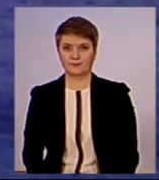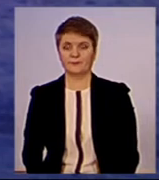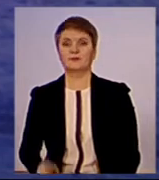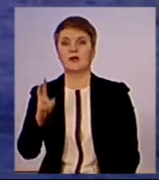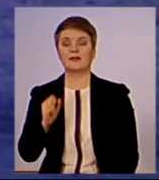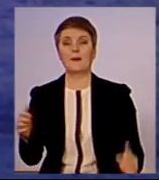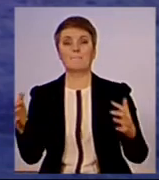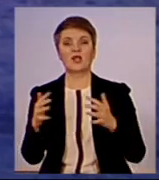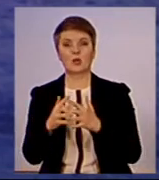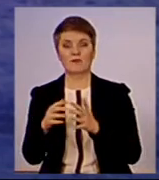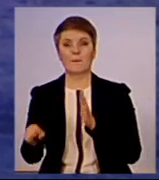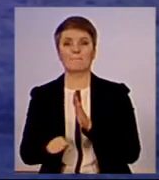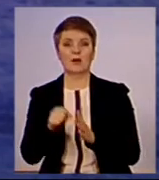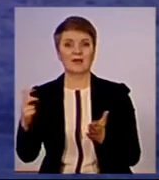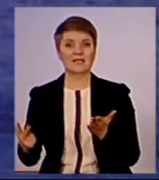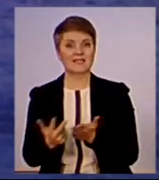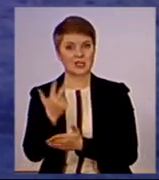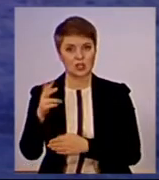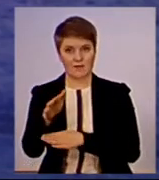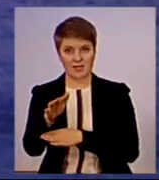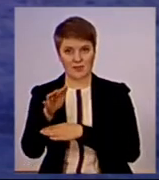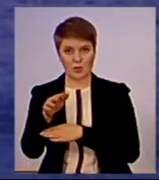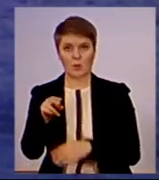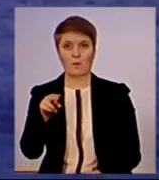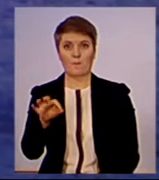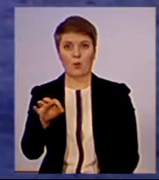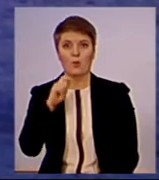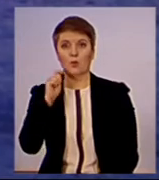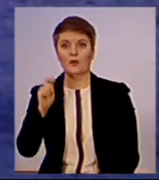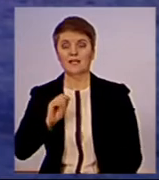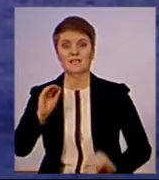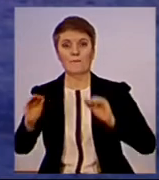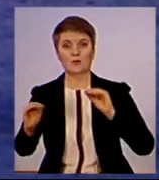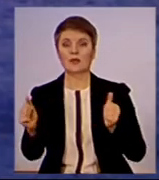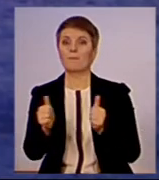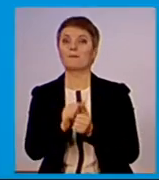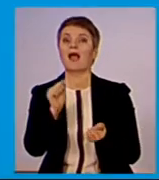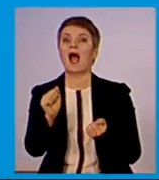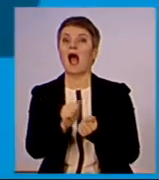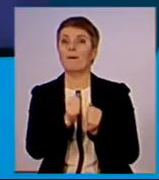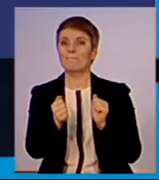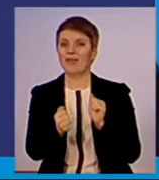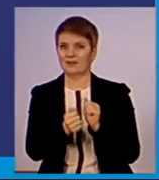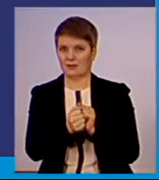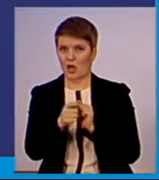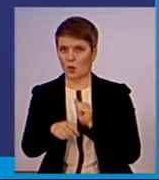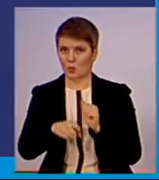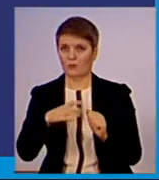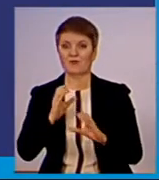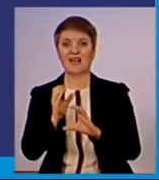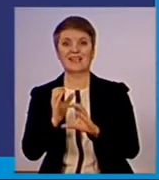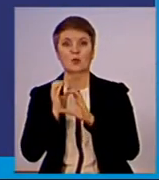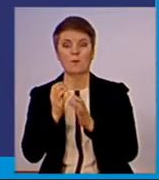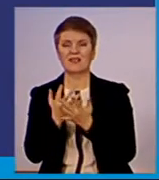На передовій бойовики тричі відкривали вогонь по українських позиціях. Поблизу Кам'янки на Донеччині минулої доби били з